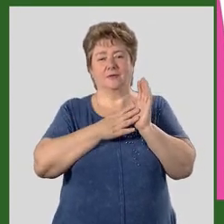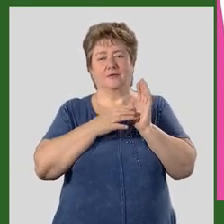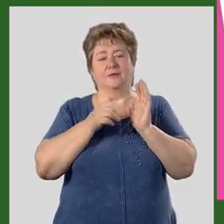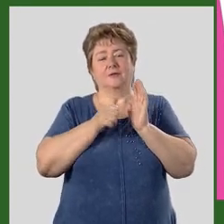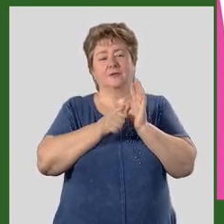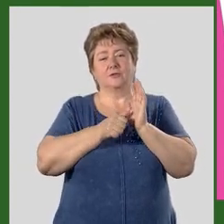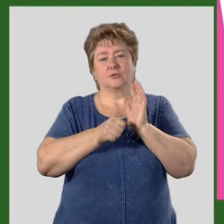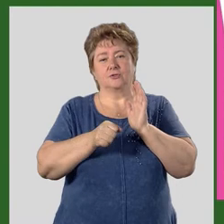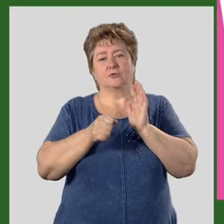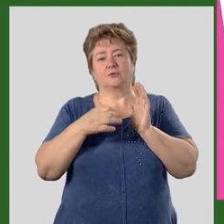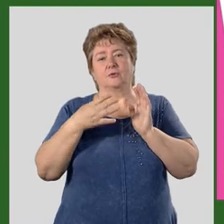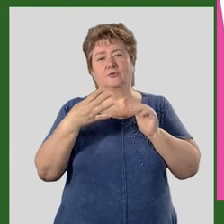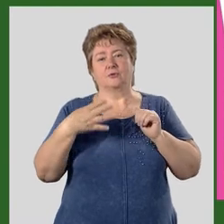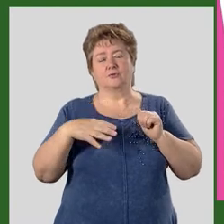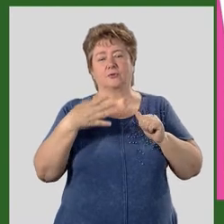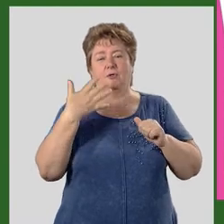629 по